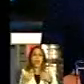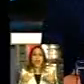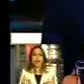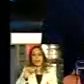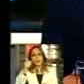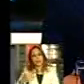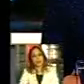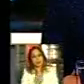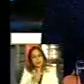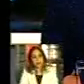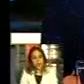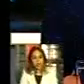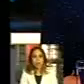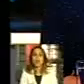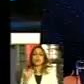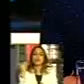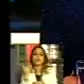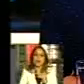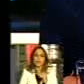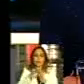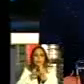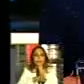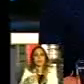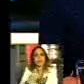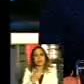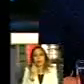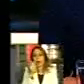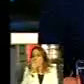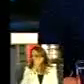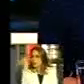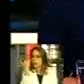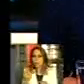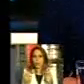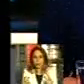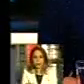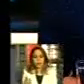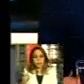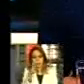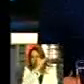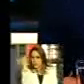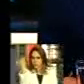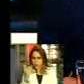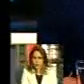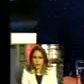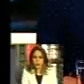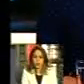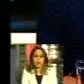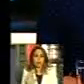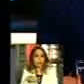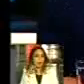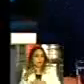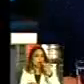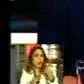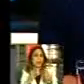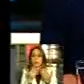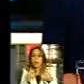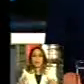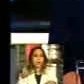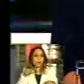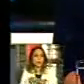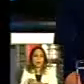שהצליח לשים סוף לתנאי השכר של הבכירים. ללא ספק מדובר בצעד קיצוני דרמטי שגם מעלה שאלות לגבי גבולות ההתערבות